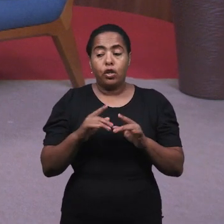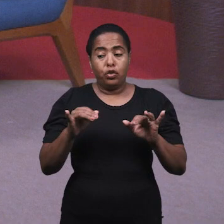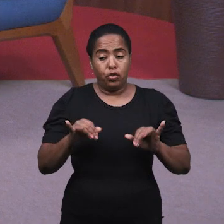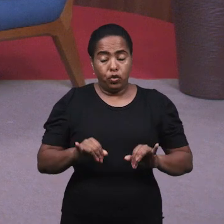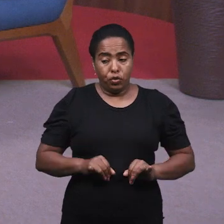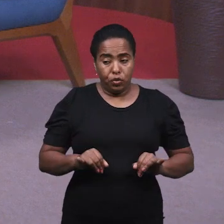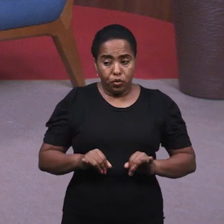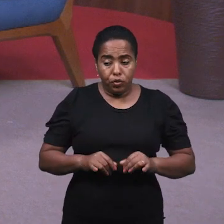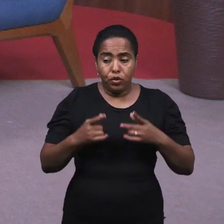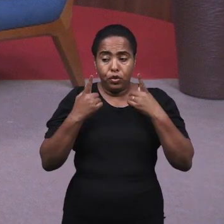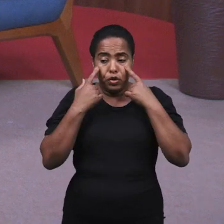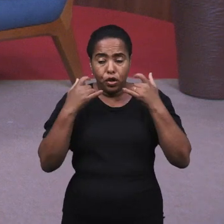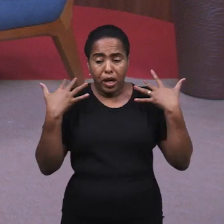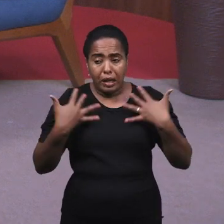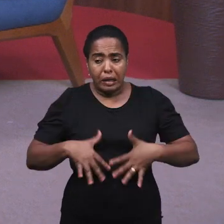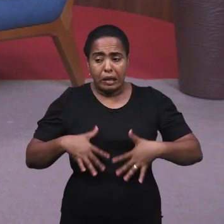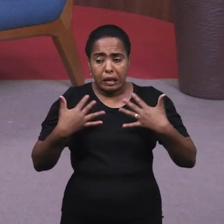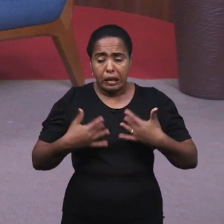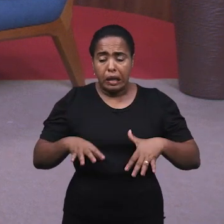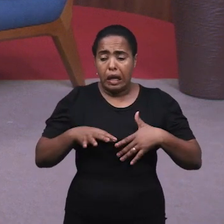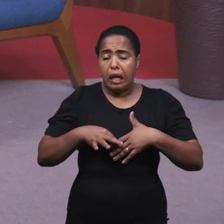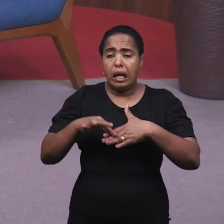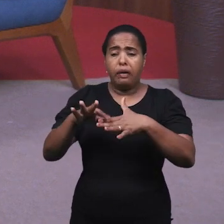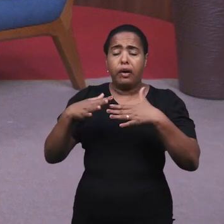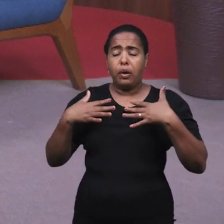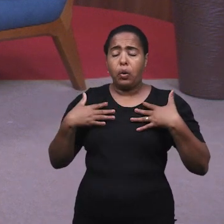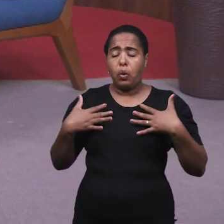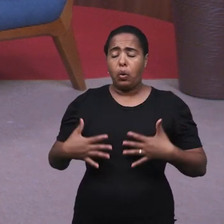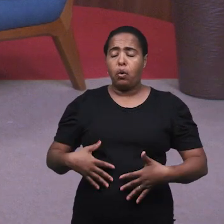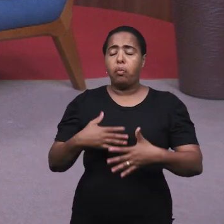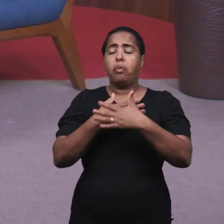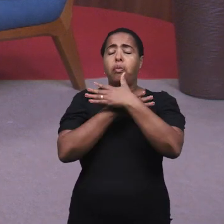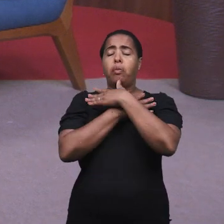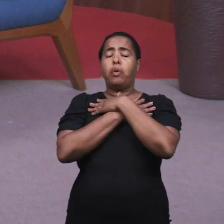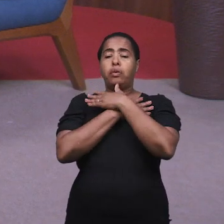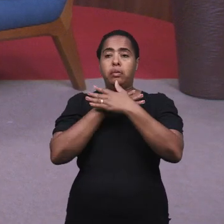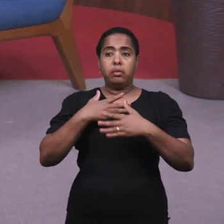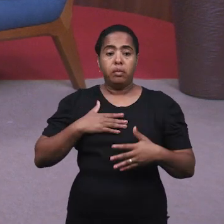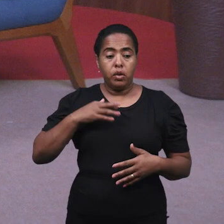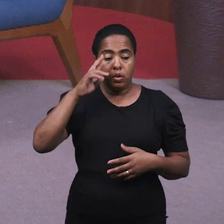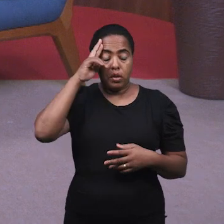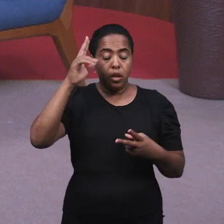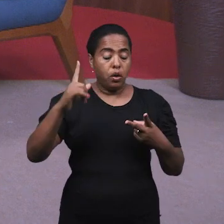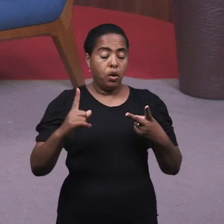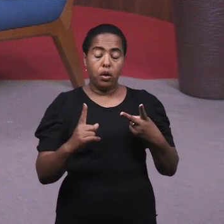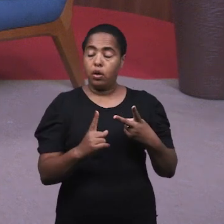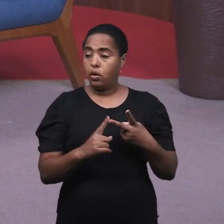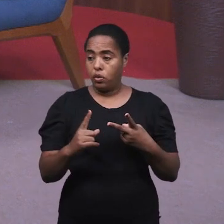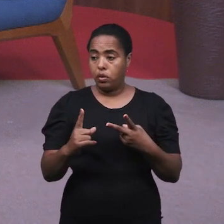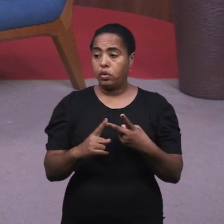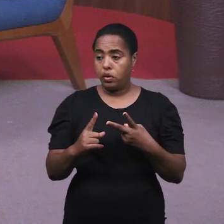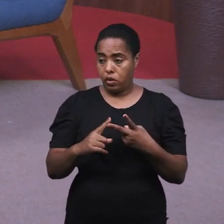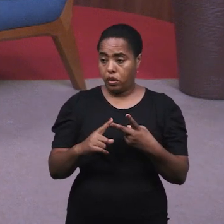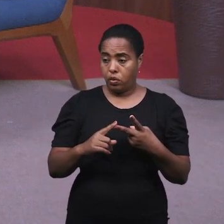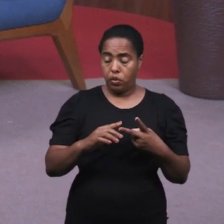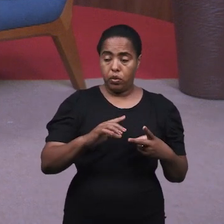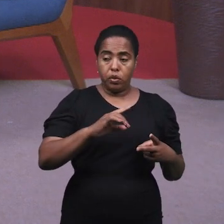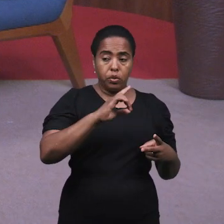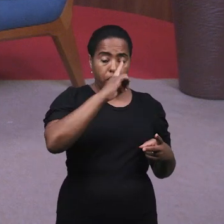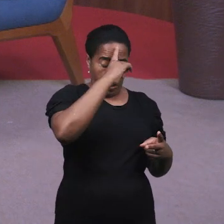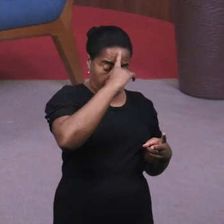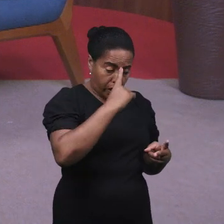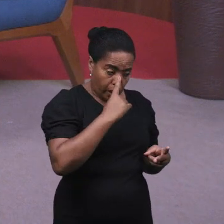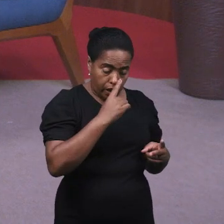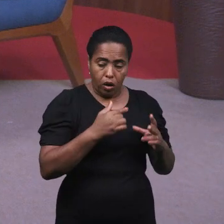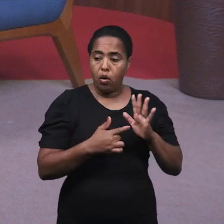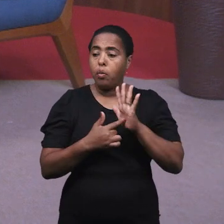désespérée. On a amené le corps mort de mon Seigneur. Et le deuxième, ce que Daniel vient de dire, quand Jésus